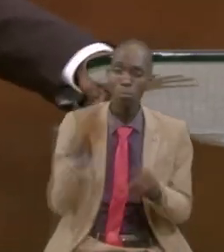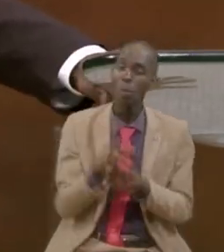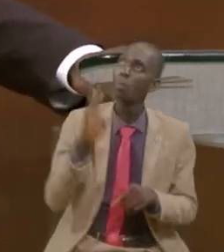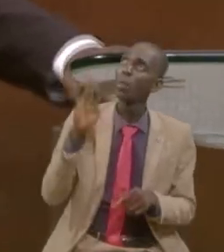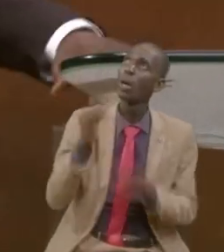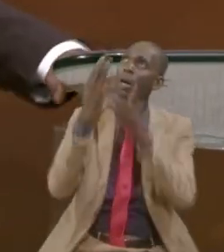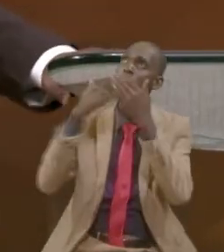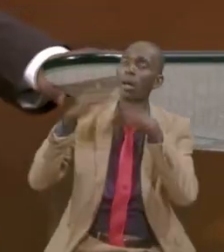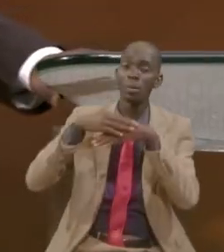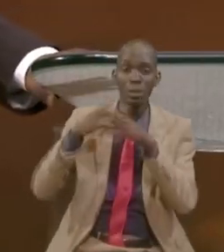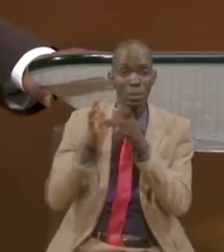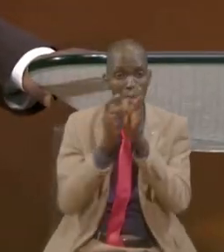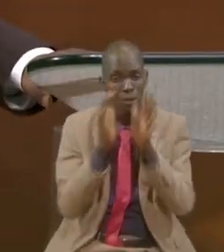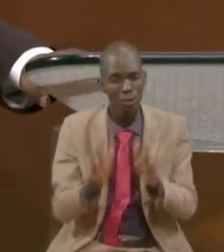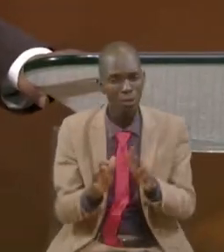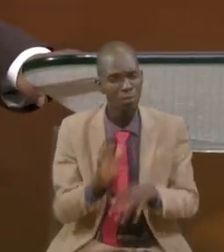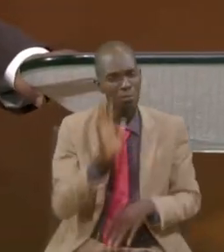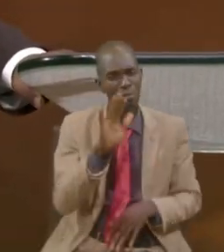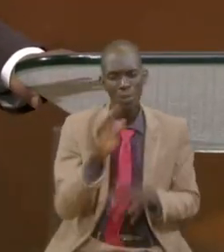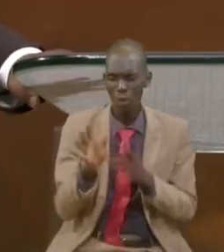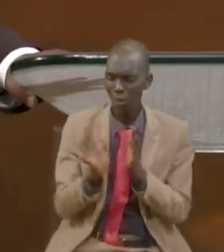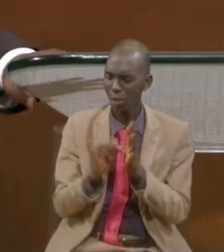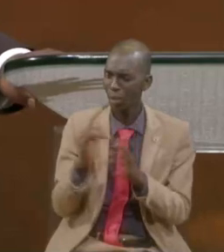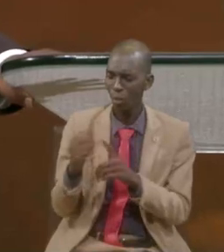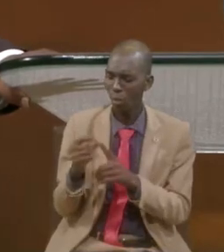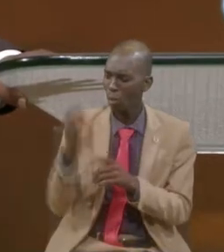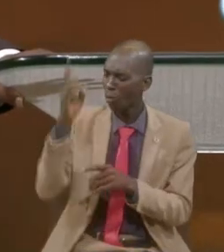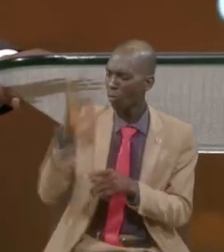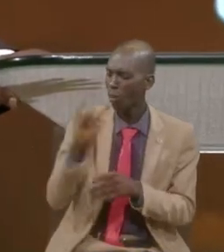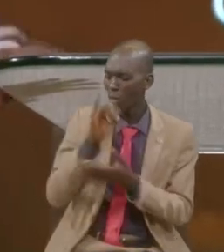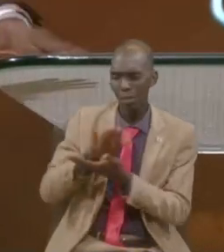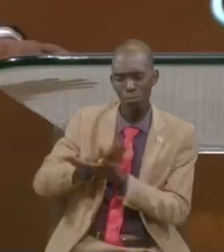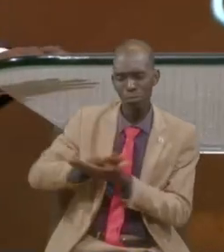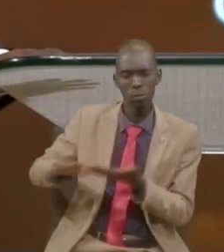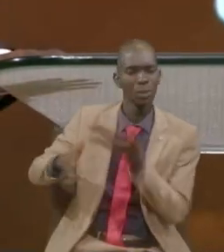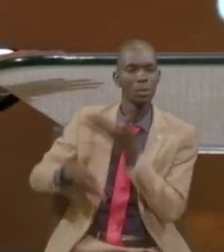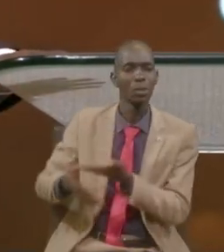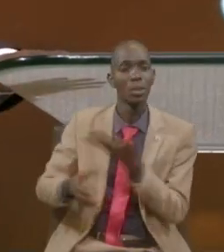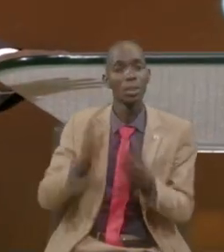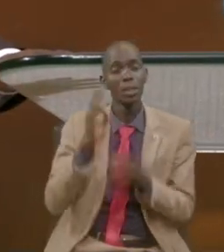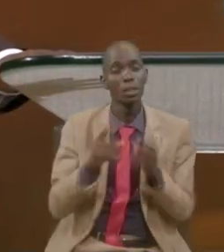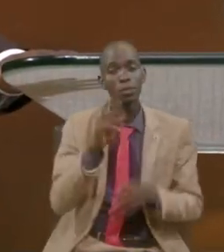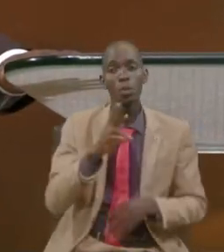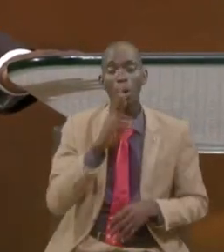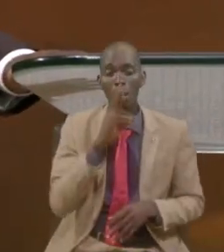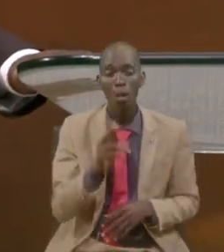croyant. La part de Dieu est très claire. Si vous êtes un véritable enfant de Dieu, il faut seulement affirmer votre